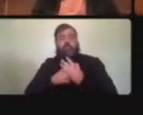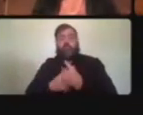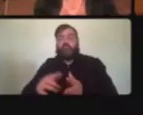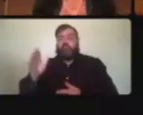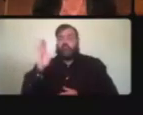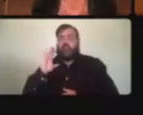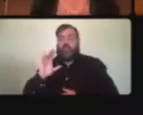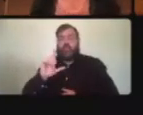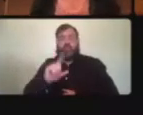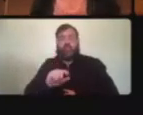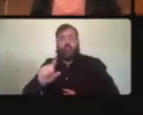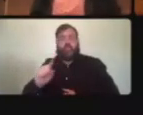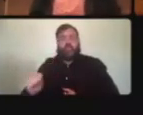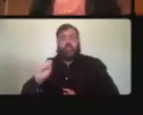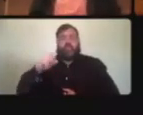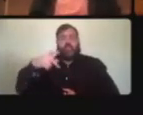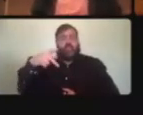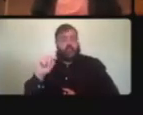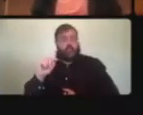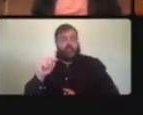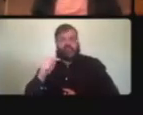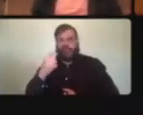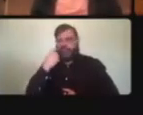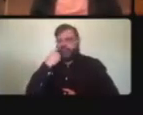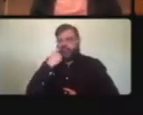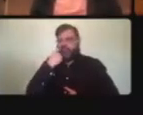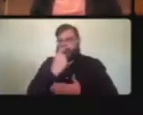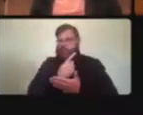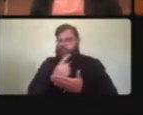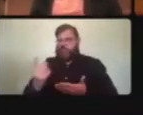katika shule ya New Indian.